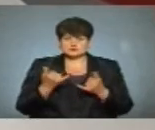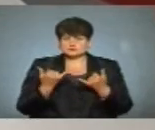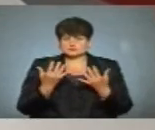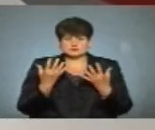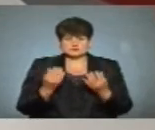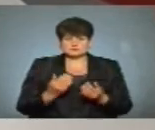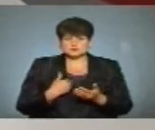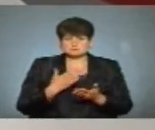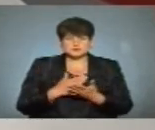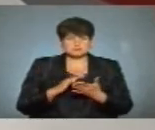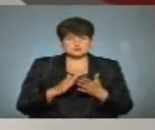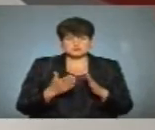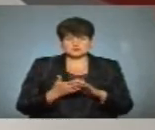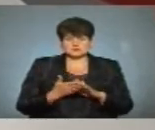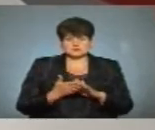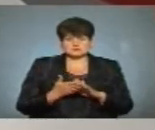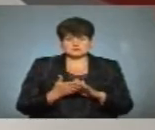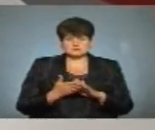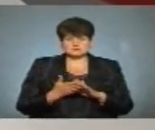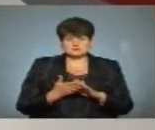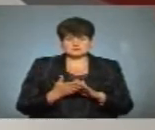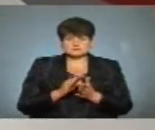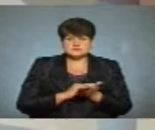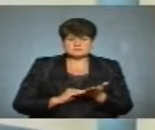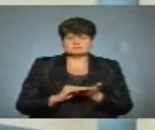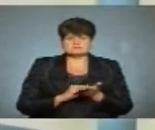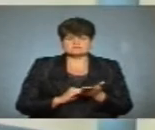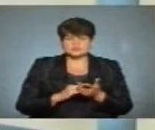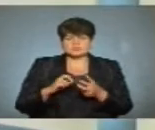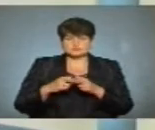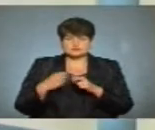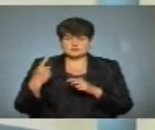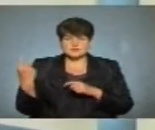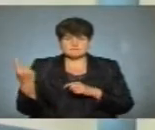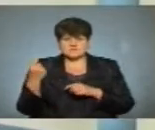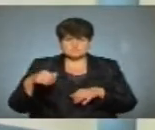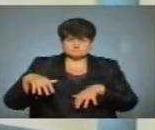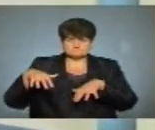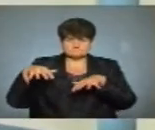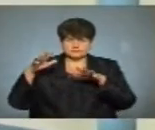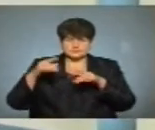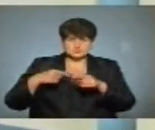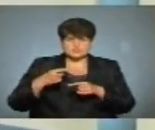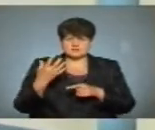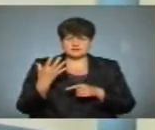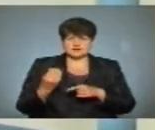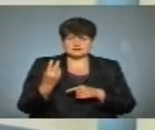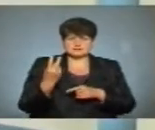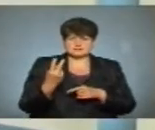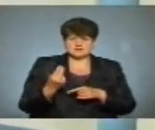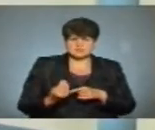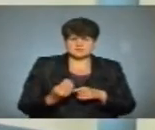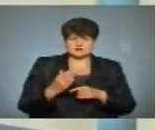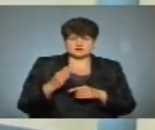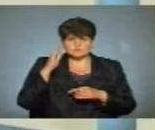ми маємо ситуацію, що сценарій повторюється як. Тобто в Івано-Франківська область пішло перше затоплення, і через день-два, відповідно, ця вся вода